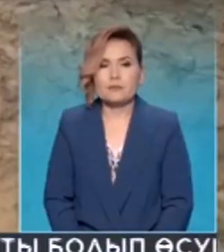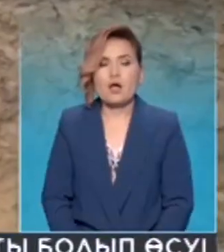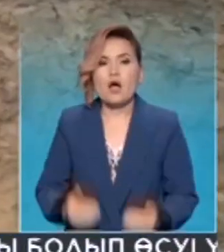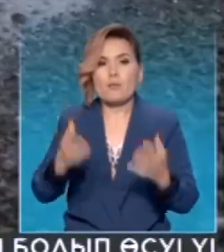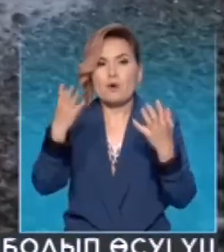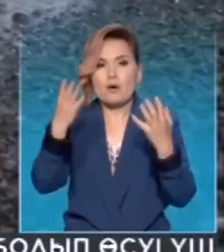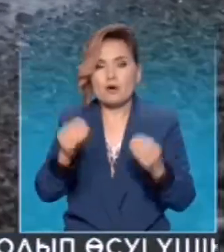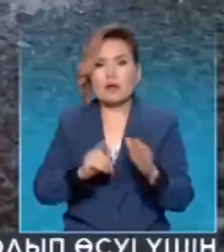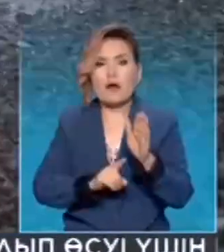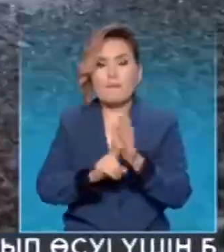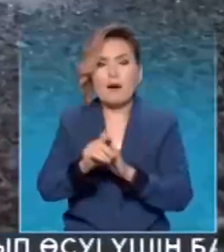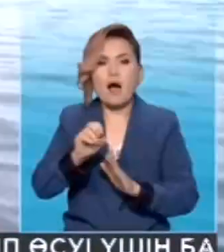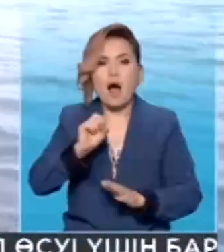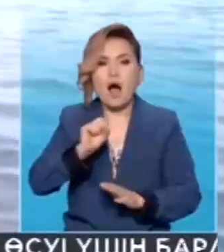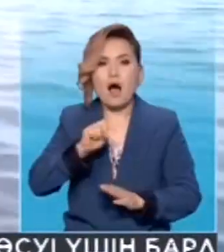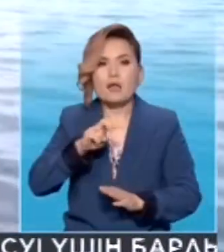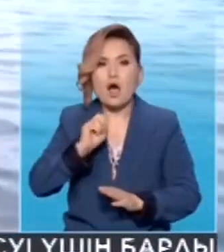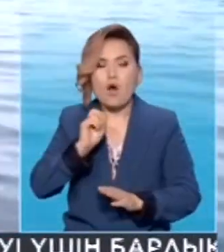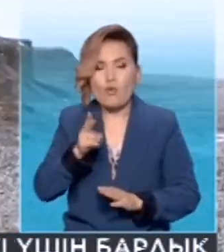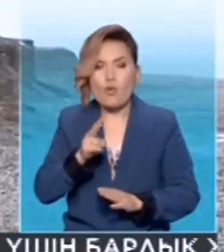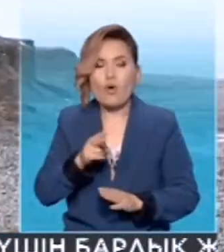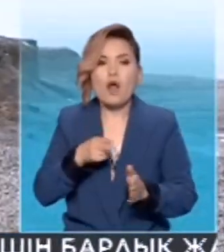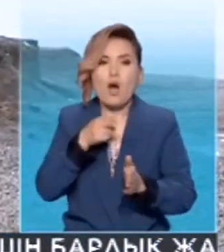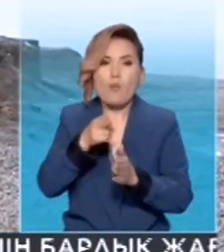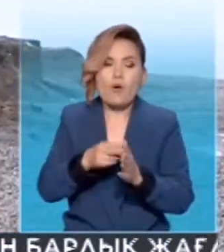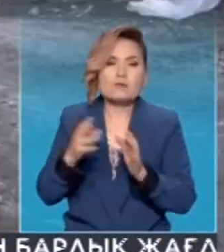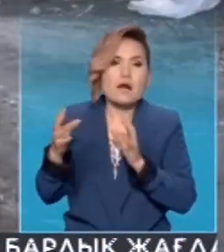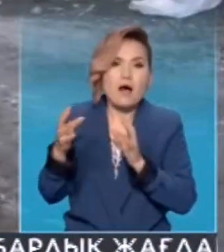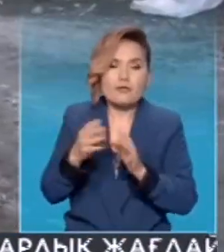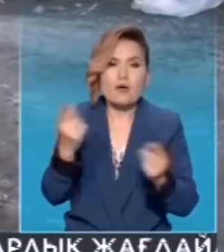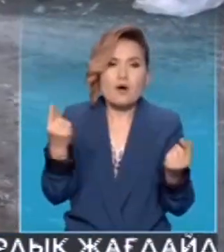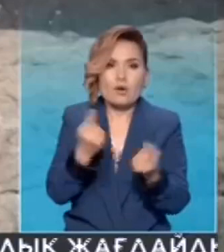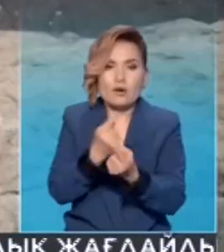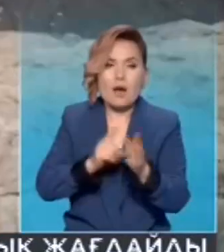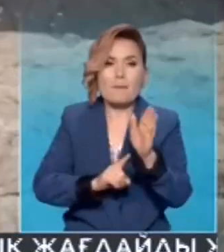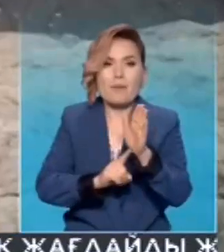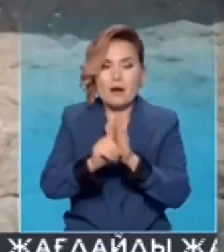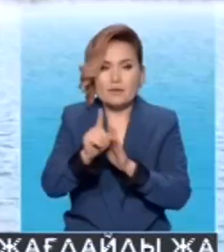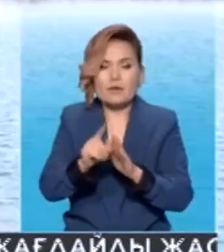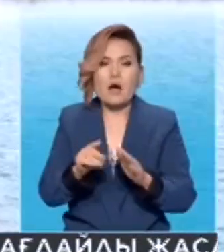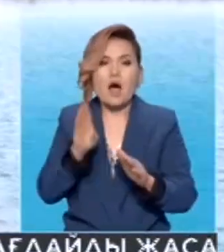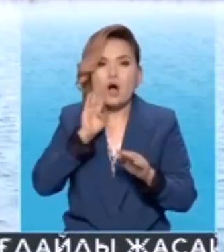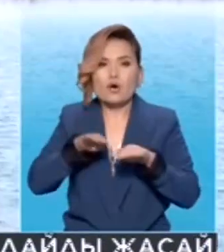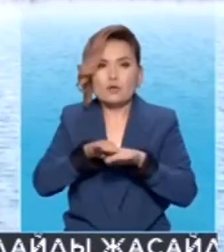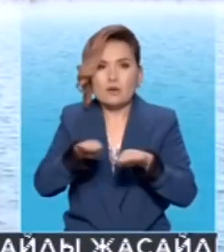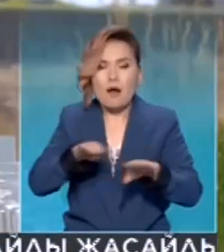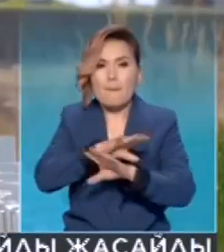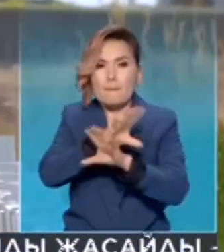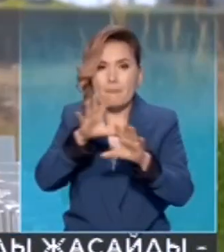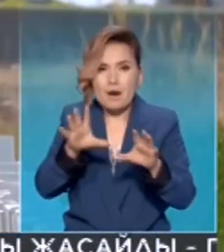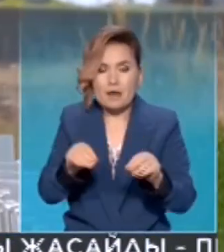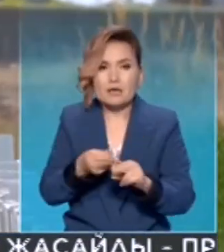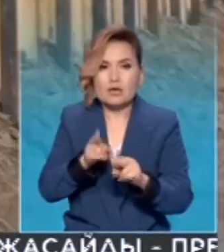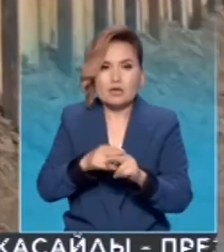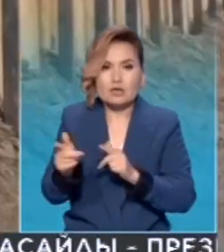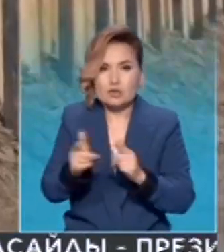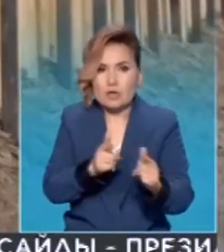Бүгіннен бастап Алакөлге пойыз немесе автобуспен баруға болады. Демалыс орындары шомылу маусымына дайындалып, жағаны бекітіп